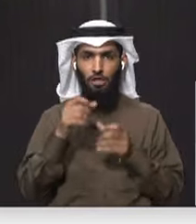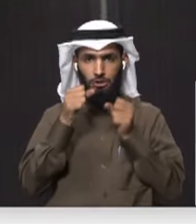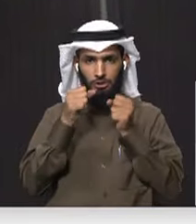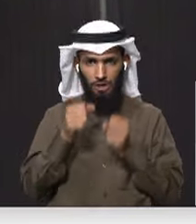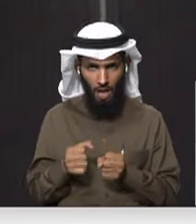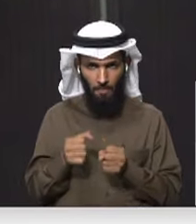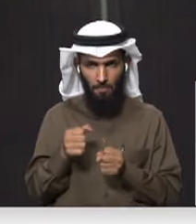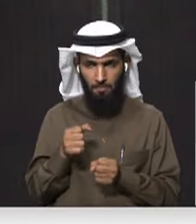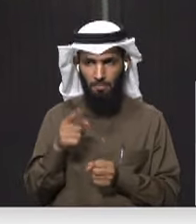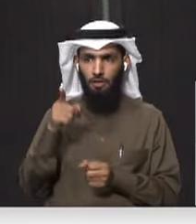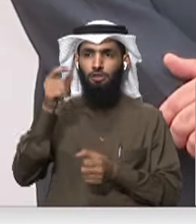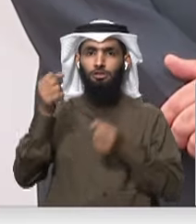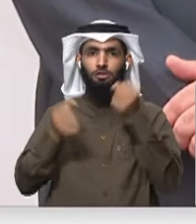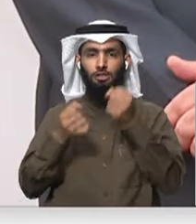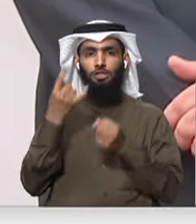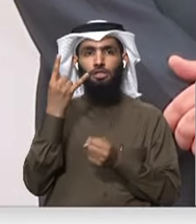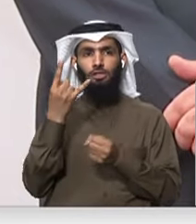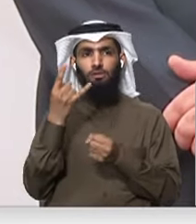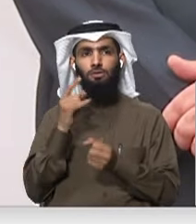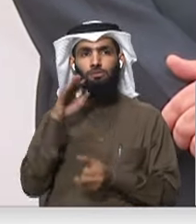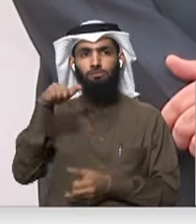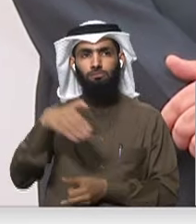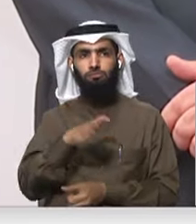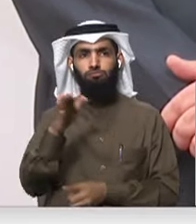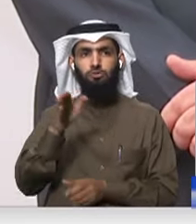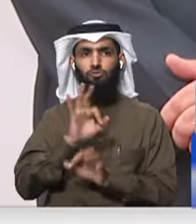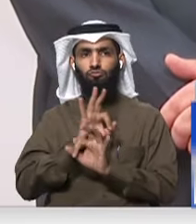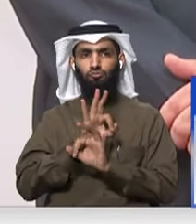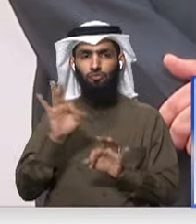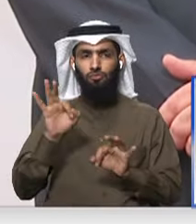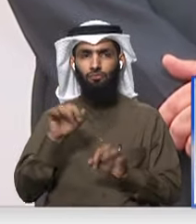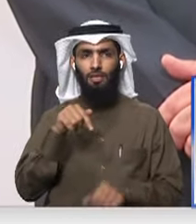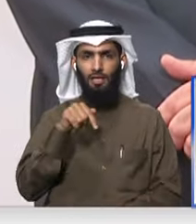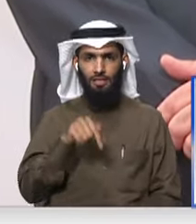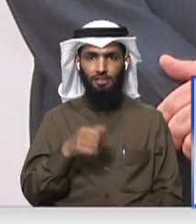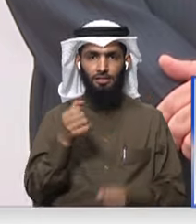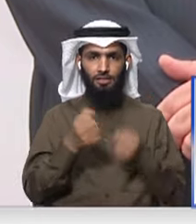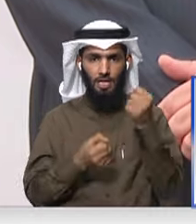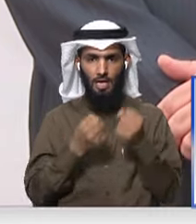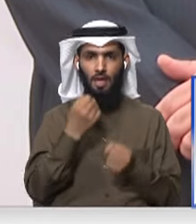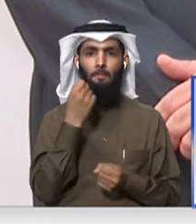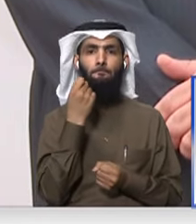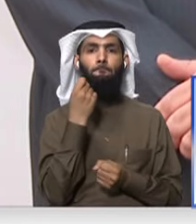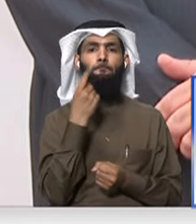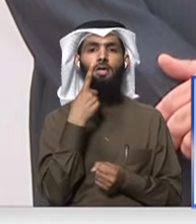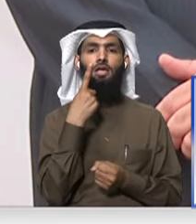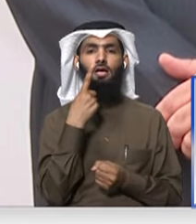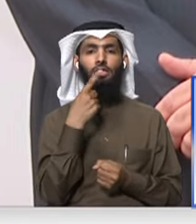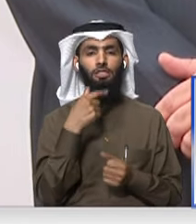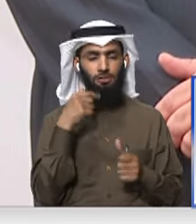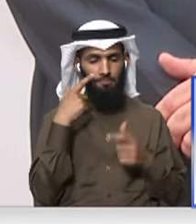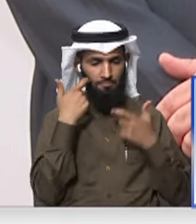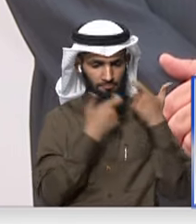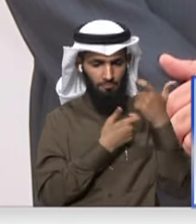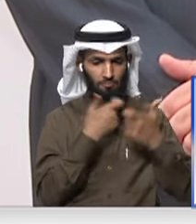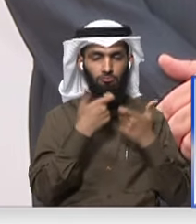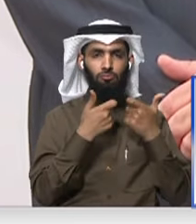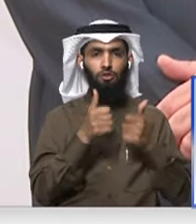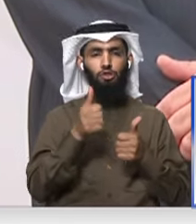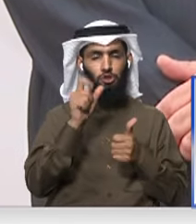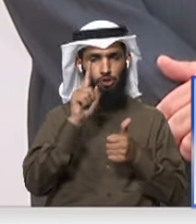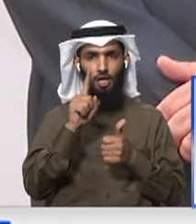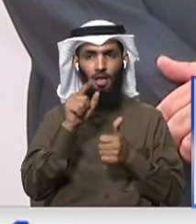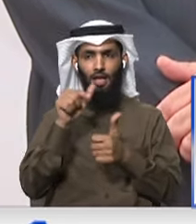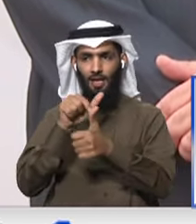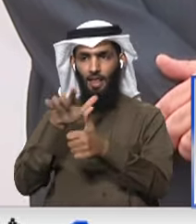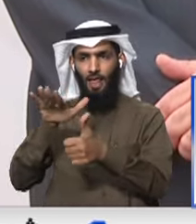الطرق العاديه جاهزين الحين لطرح 100 سياره وراها ايضا راح تطرح بعد سيارات ثانيه لحين ان